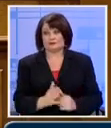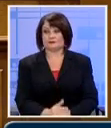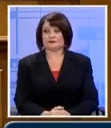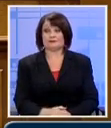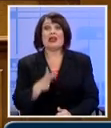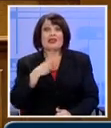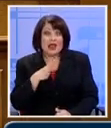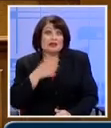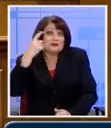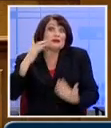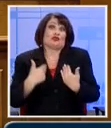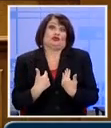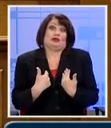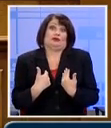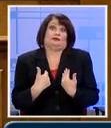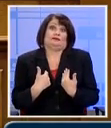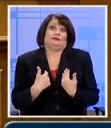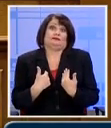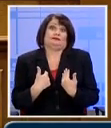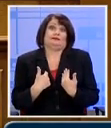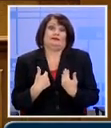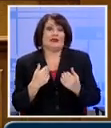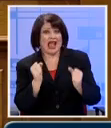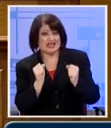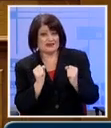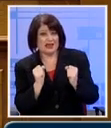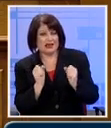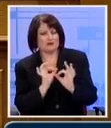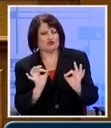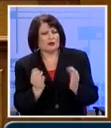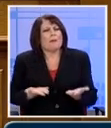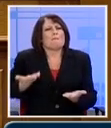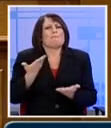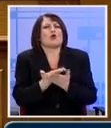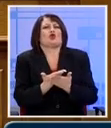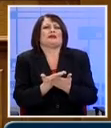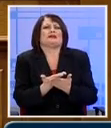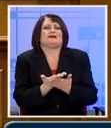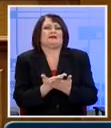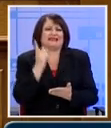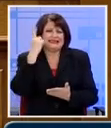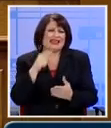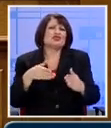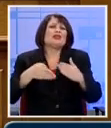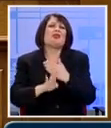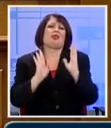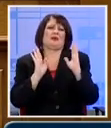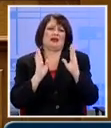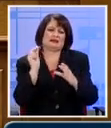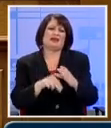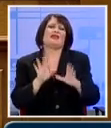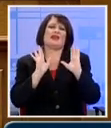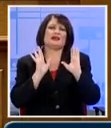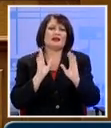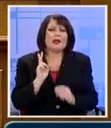Το θέλετε? Δεν το ξέρω. Εκ του ασφαλούς κάντε την πρότασή σας. Γνωρίζετε ότι δεν θα περάσει. Παρ' όλα